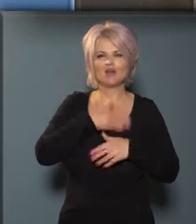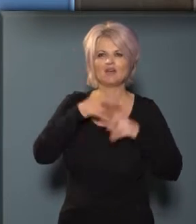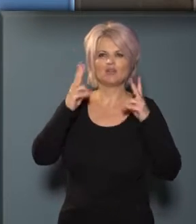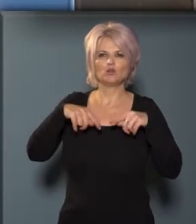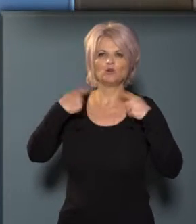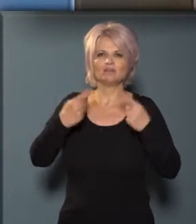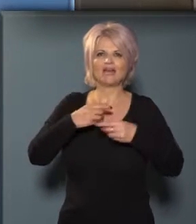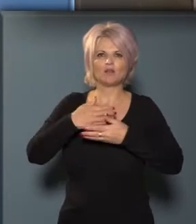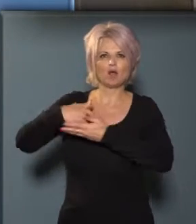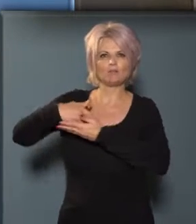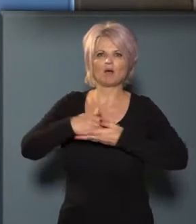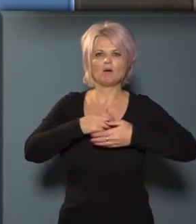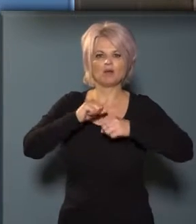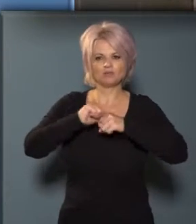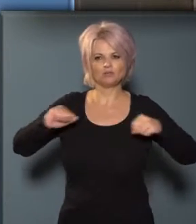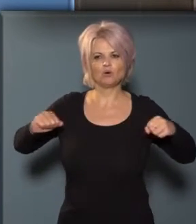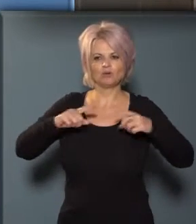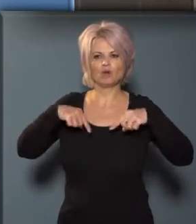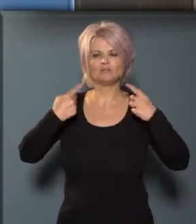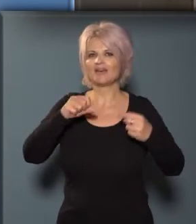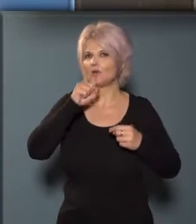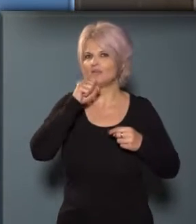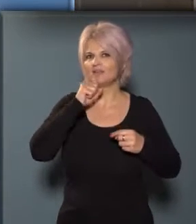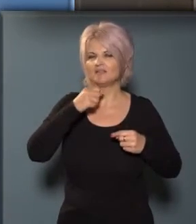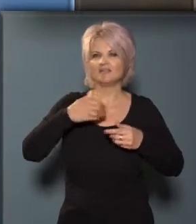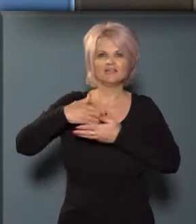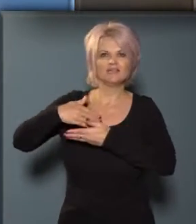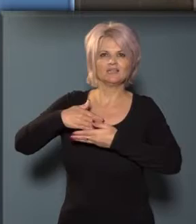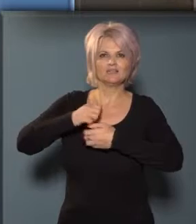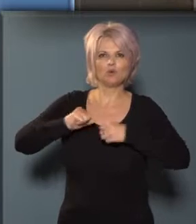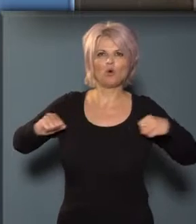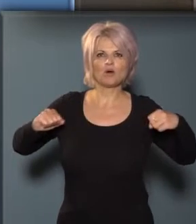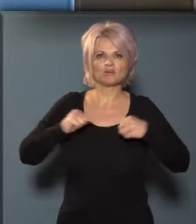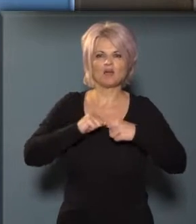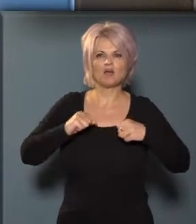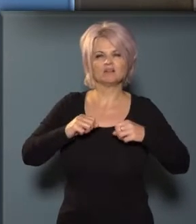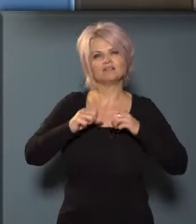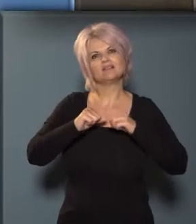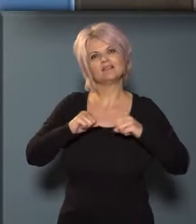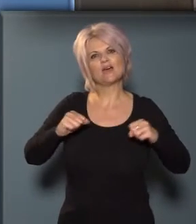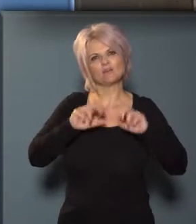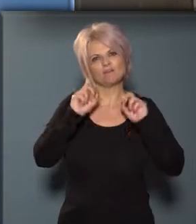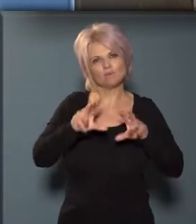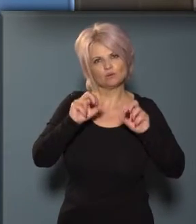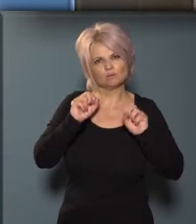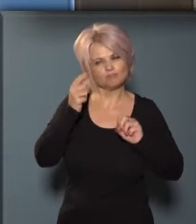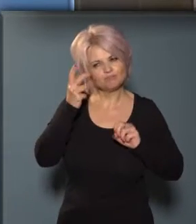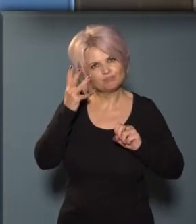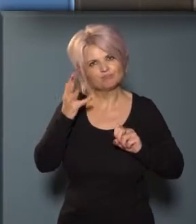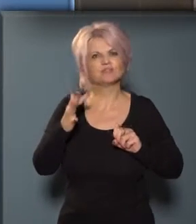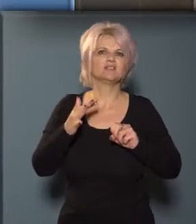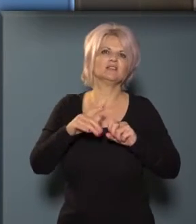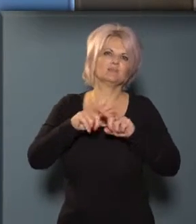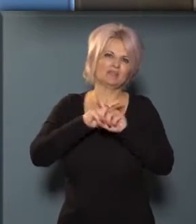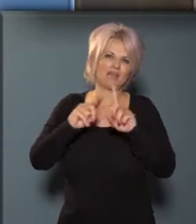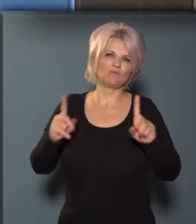utána a babatornáig, utána az ovostornáig, utána lehet jönni aerobikozni, futni, mindenféle sportágat, és utána